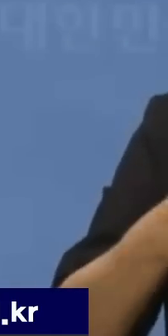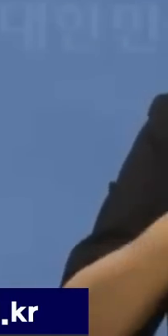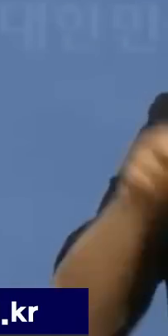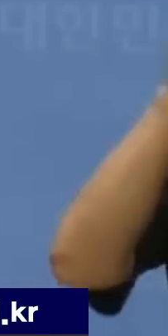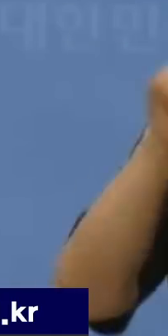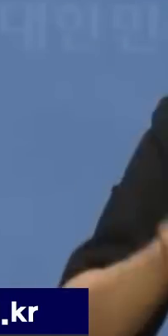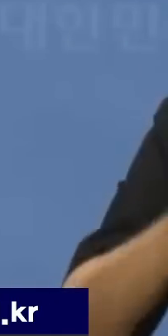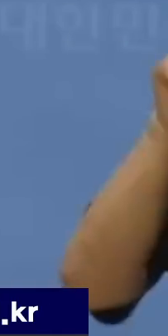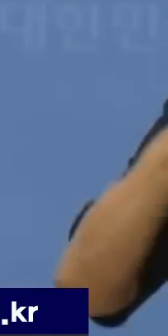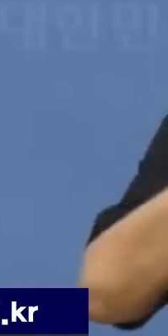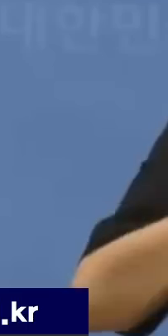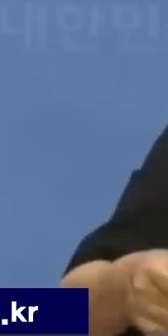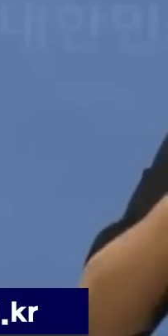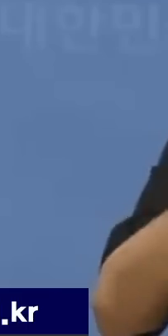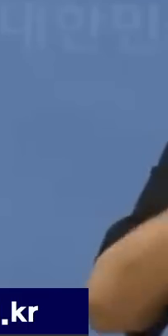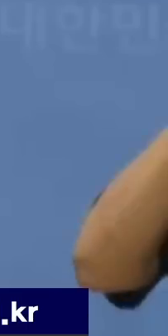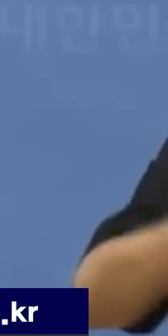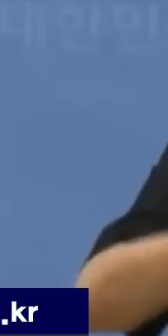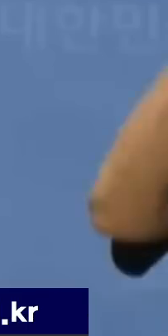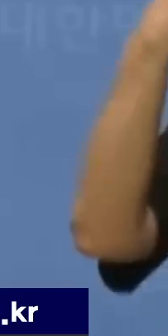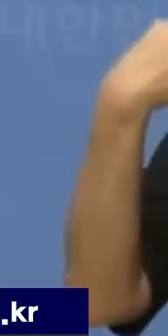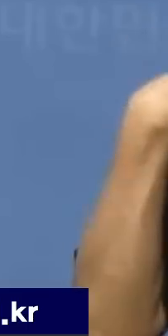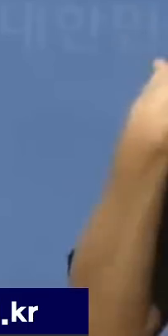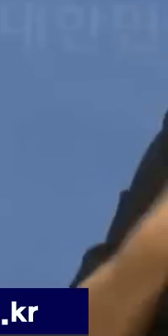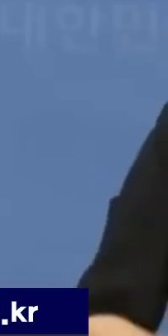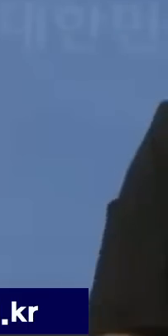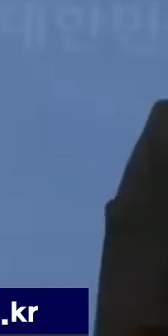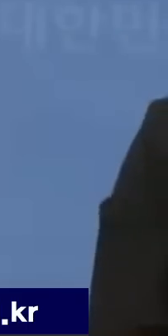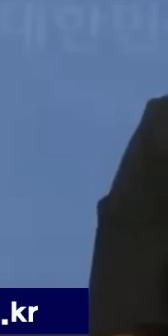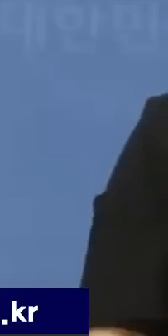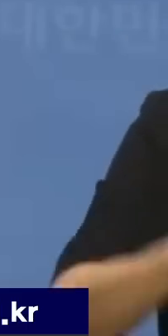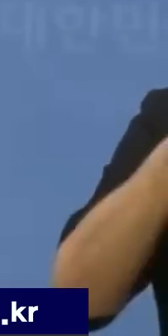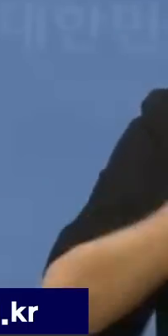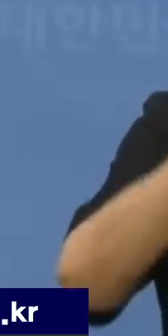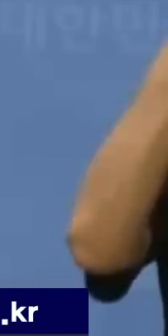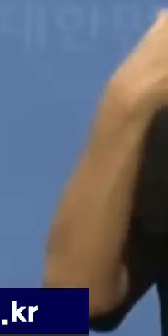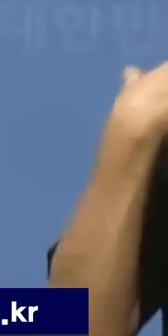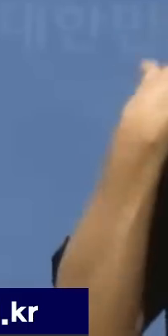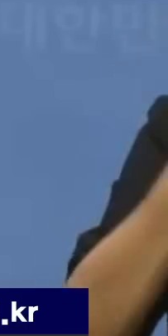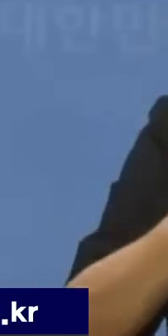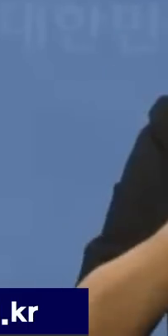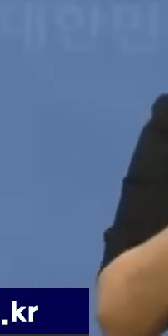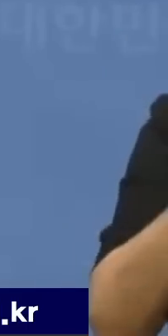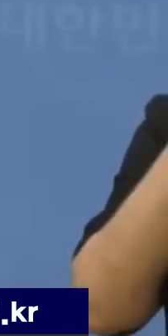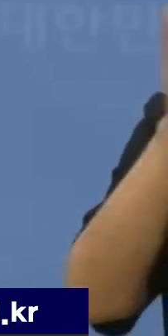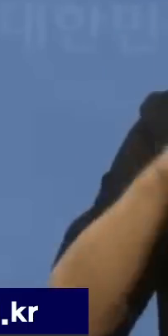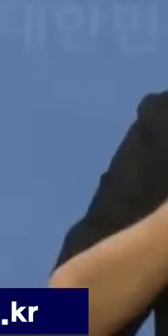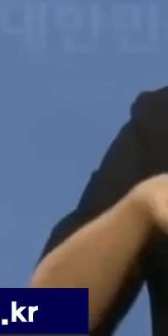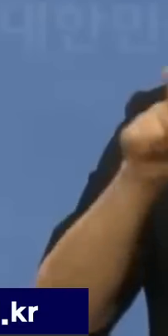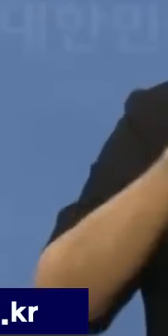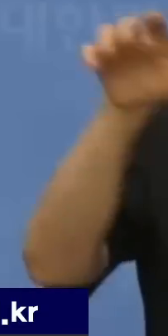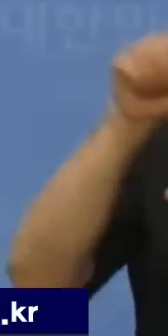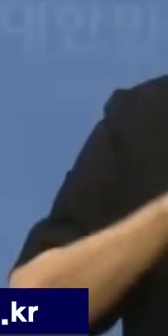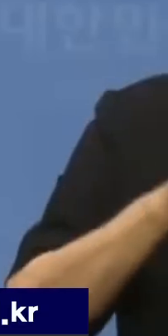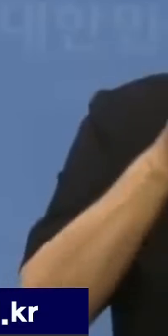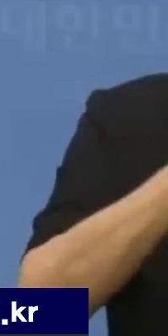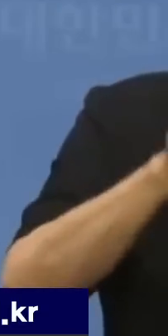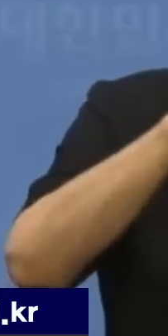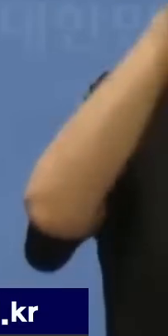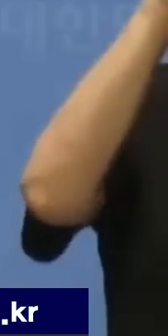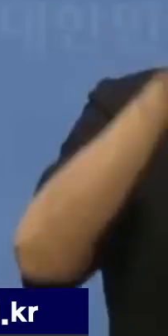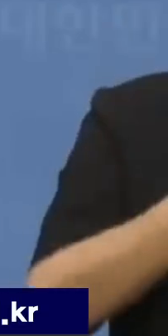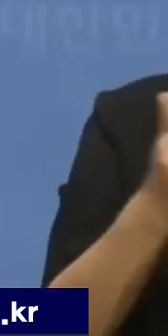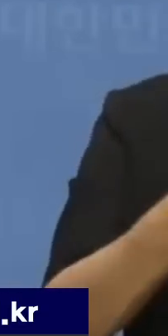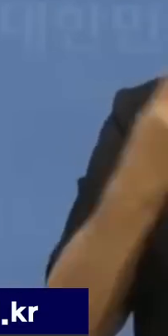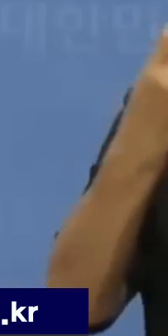환전적자를 발생시킨 것은 윤석열 정부입니다 윤석열 정부 들어선 이후에 가스 도입 물량 평균